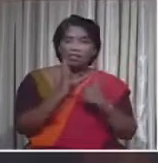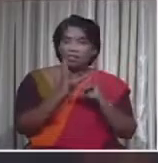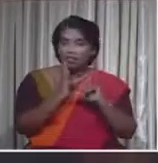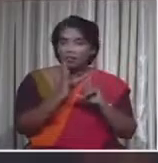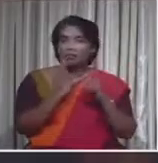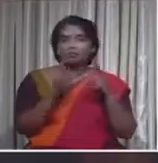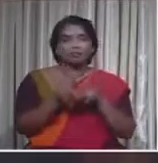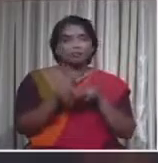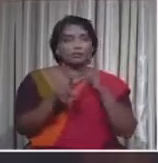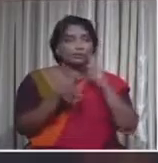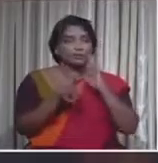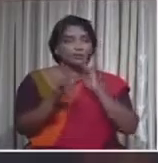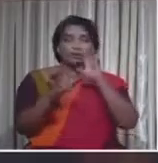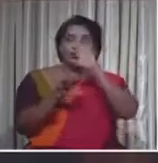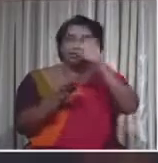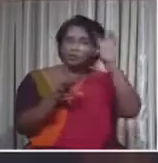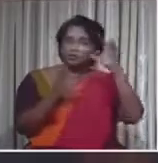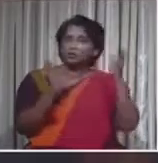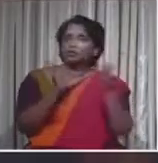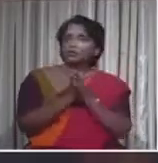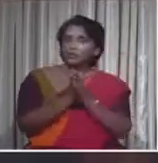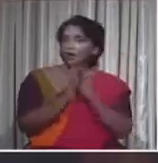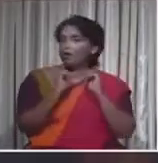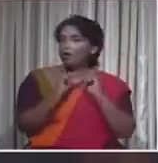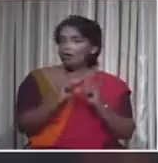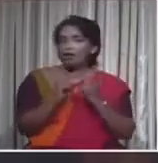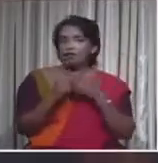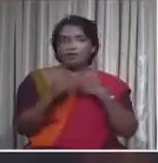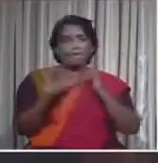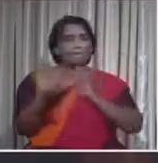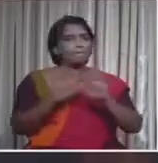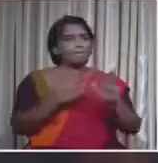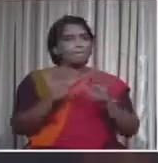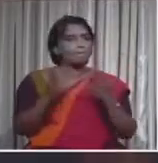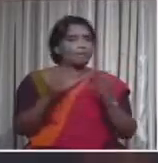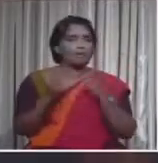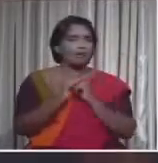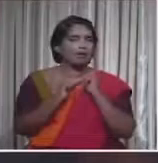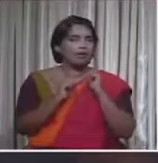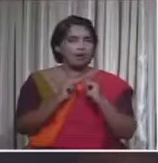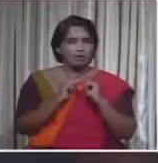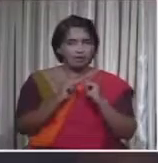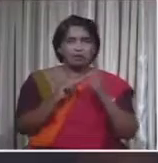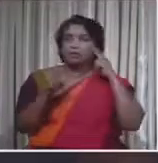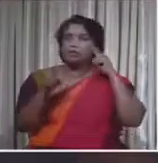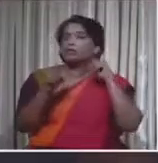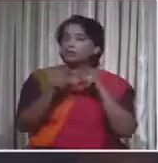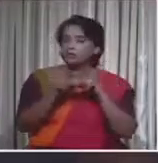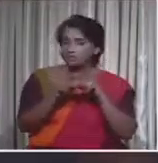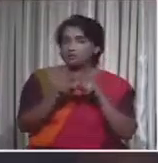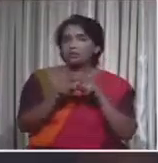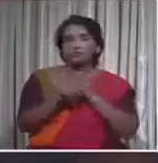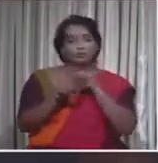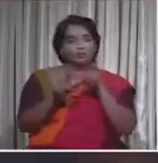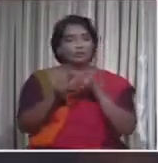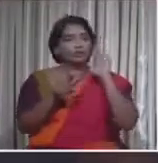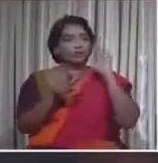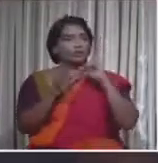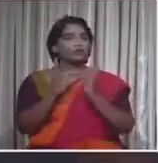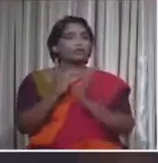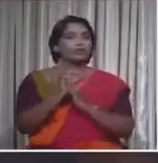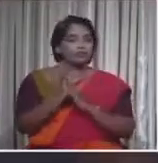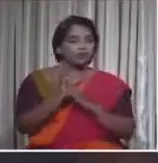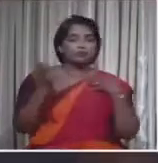අය, විදේශ රටවල් මේ වගේ තත්ත්වයන් කොහොමද මර්ධනය කරලා තියෙන්නේ, කොහොමද පාලනය කරගන්නලා තියෙන්නේ කියන එක ඒ වගේ විශේෂ කාර්ක සභාවකට